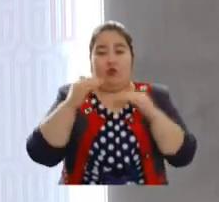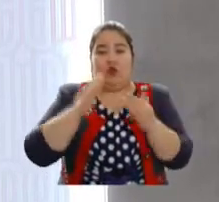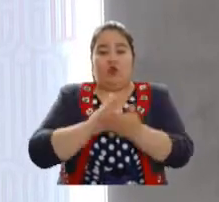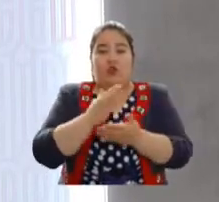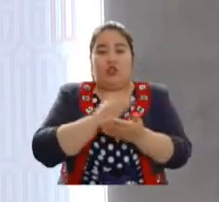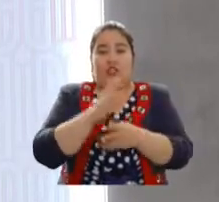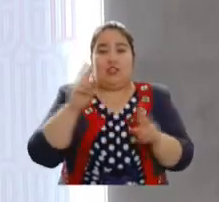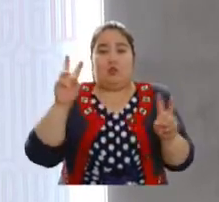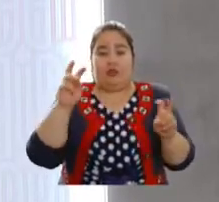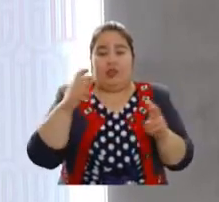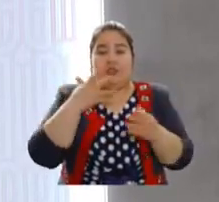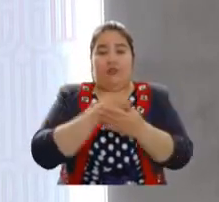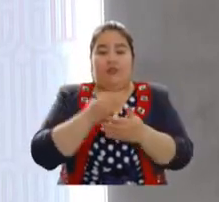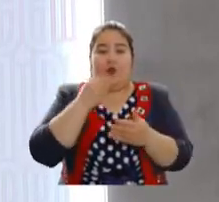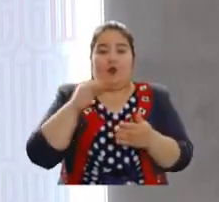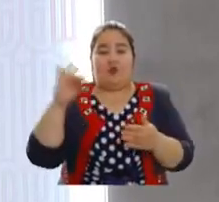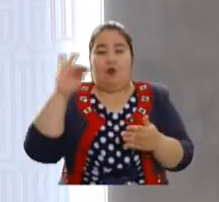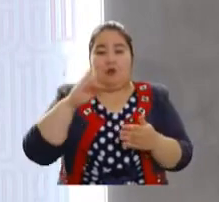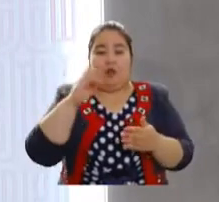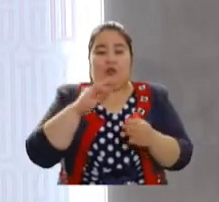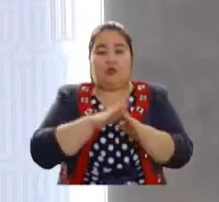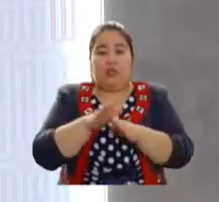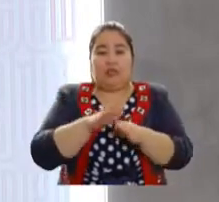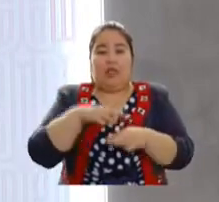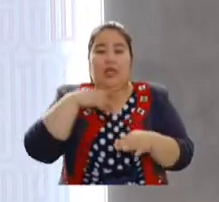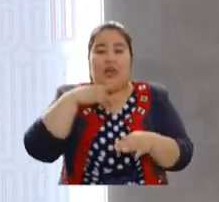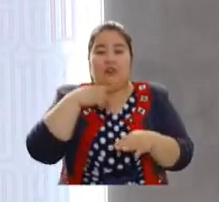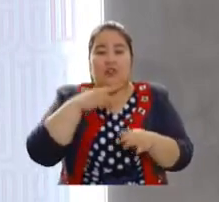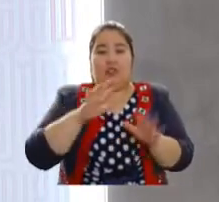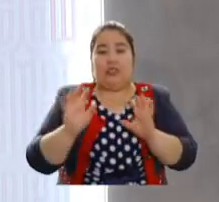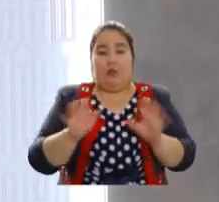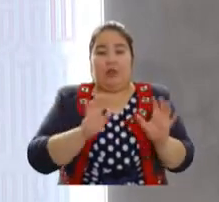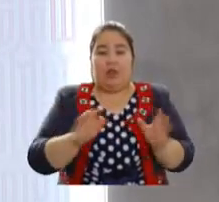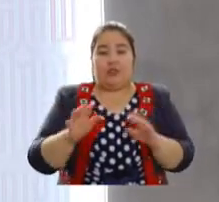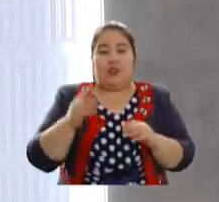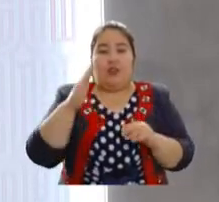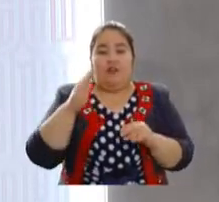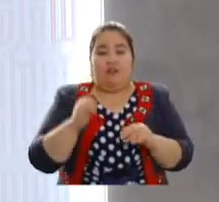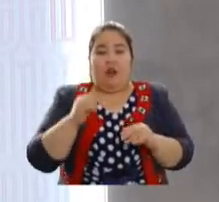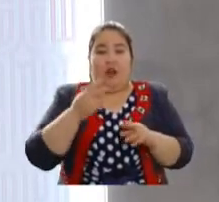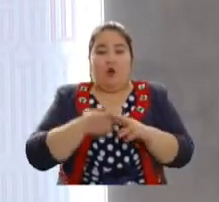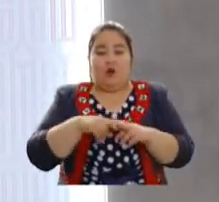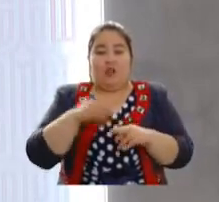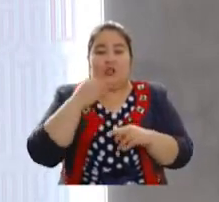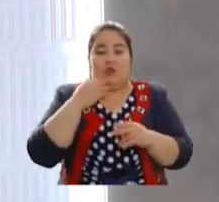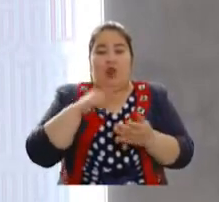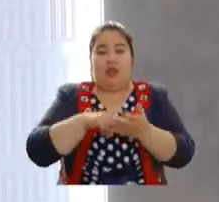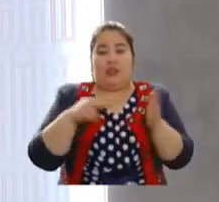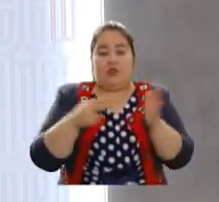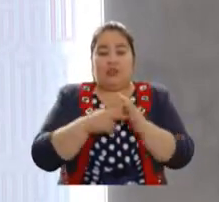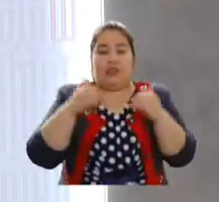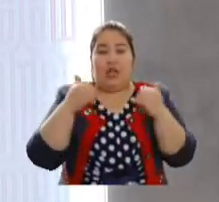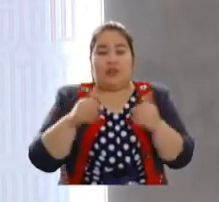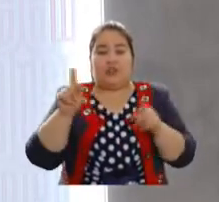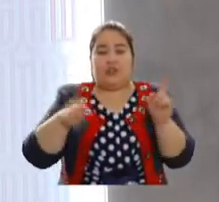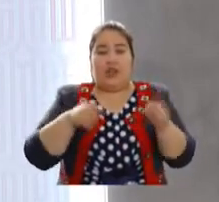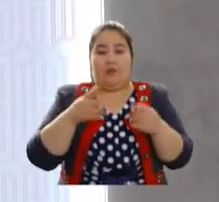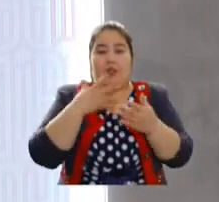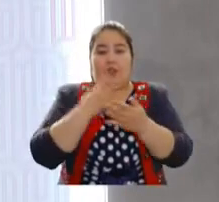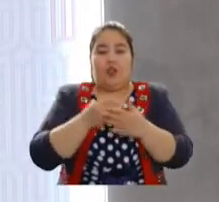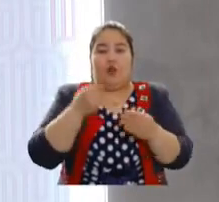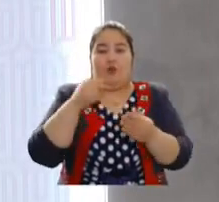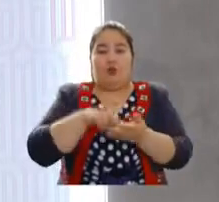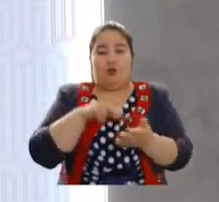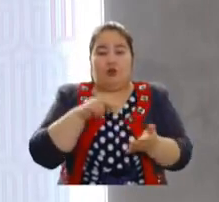yo'nalishlaridan biri sifatida oziq-ovqat mahsulotlari xavfsizligini ta'minlash va iste'mol ratsionini yaxshilash, talab etiladigan